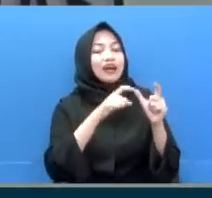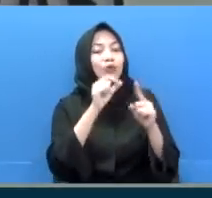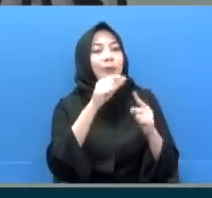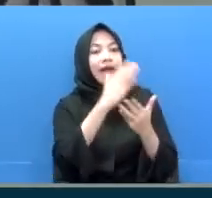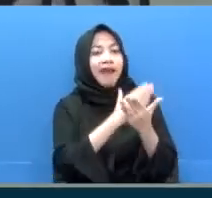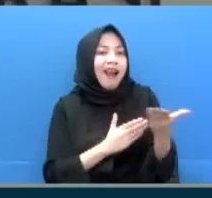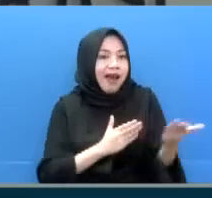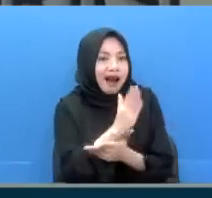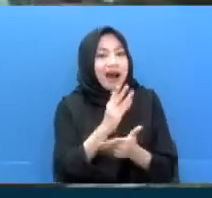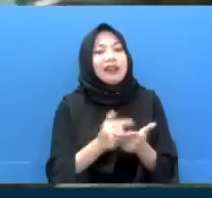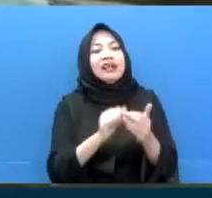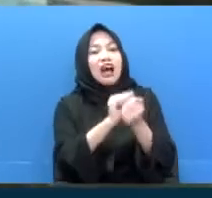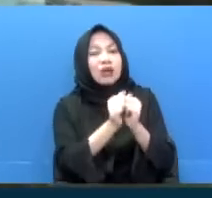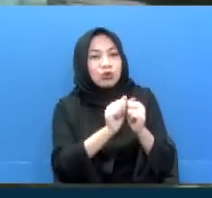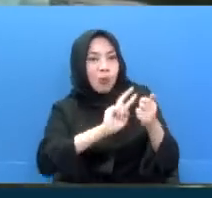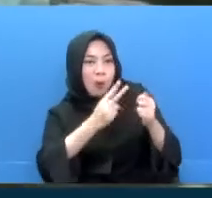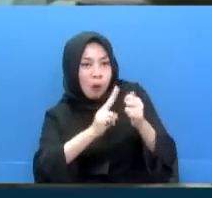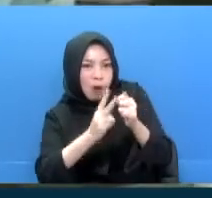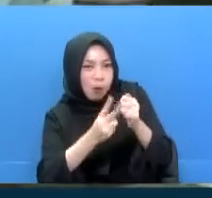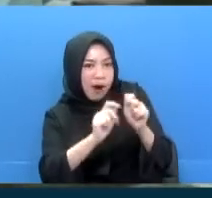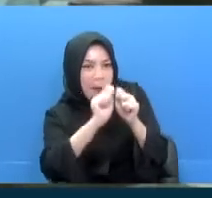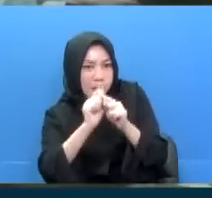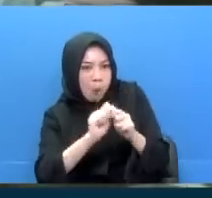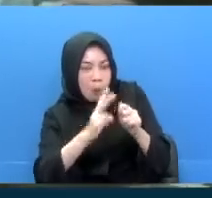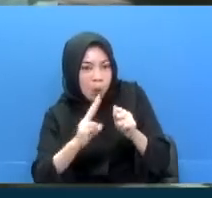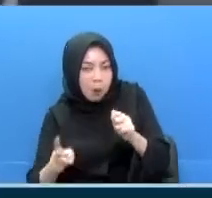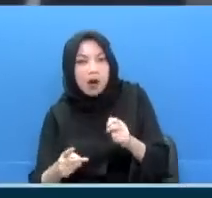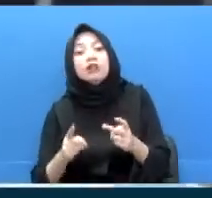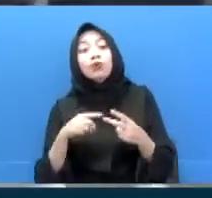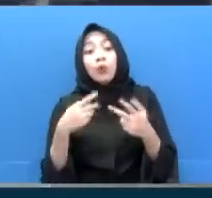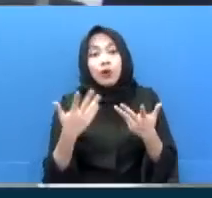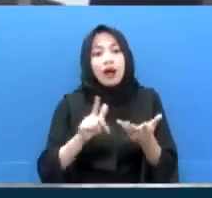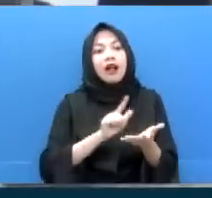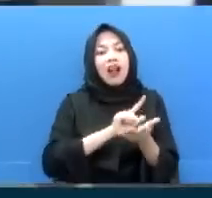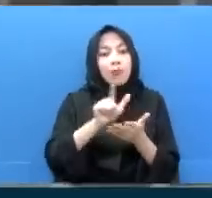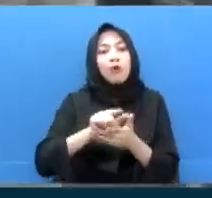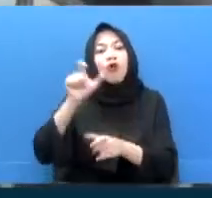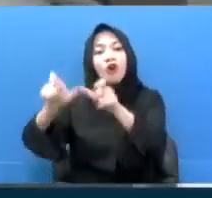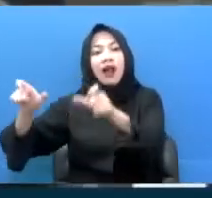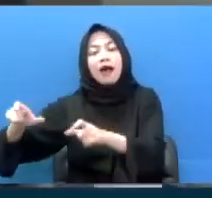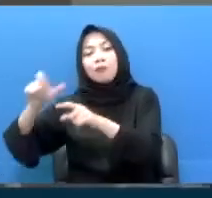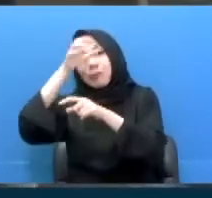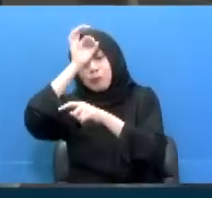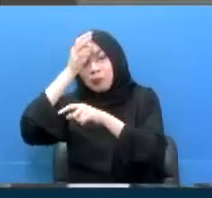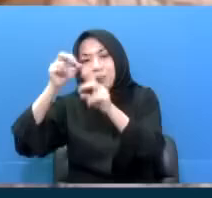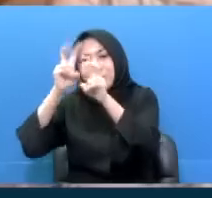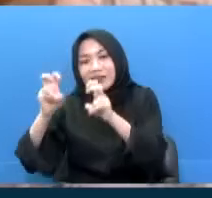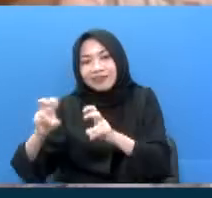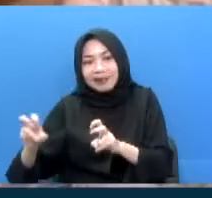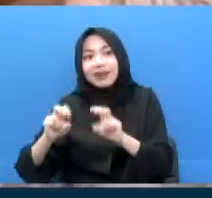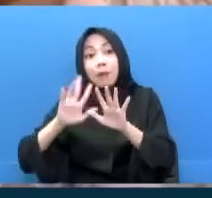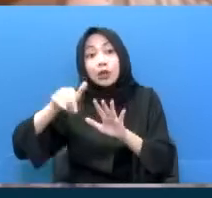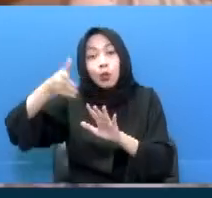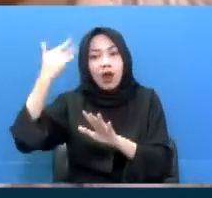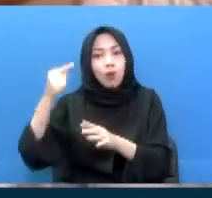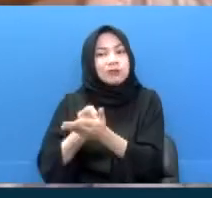keterangan dan dugaan rekayasa selain Rudiana tim kuasa hukum sakat Tatal juga melaporkan sejumlah penyidik yang menangani kasus Fina